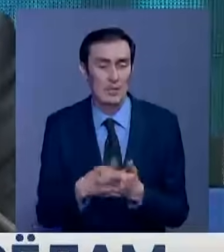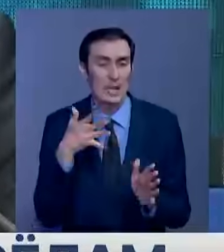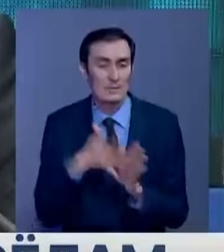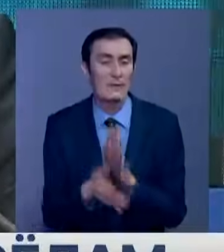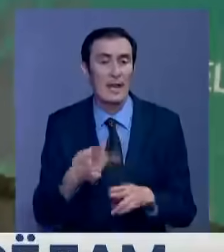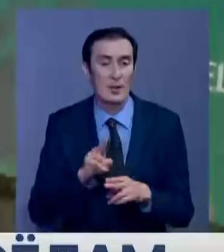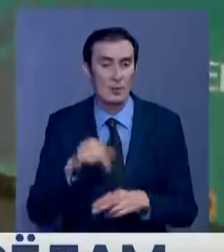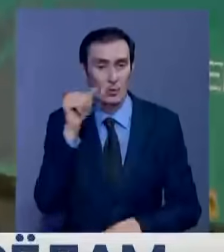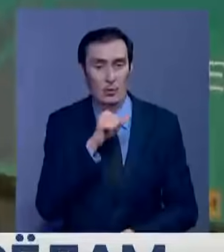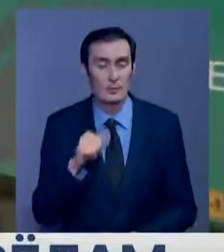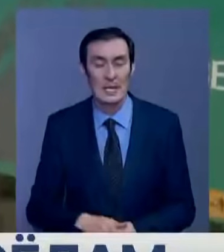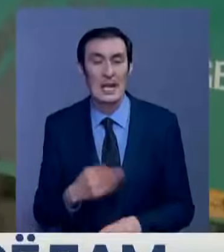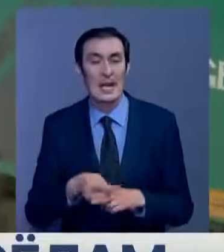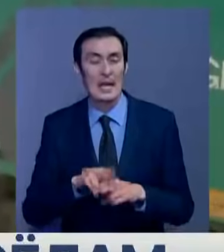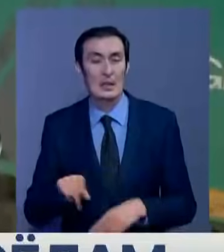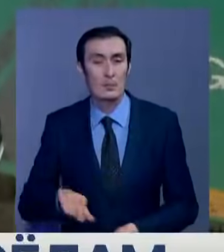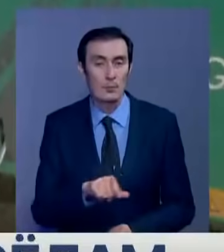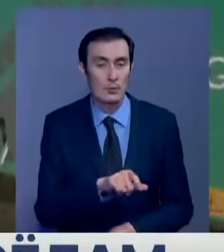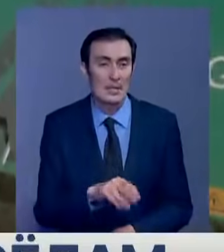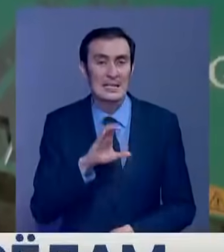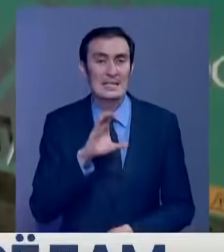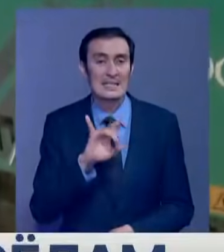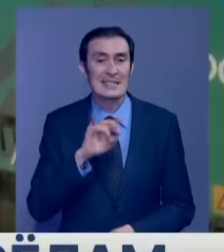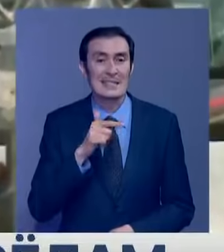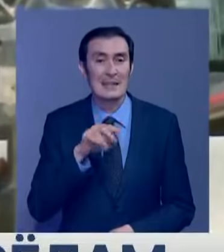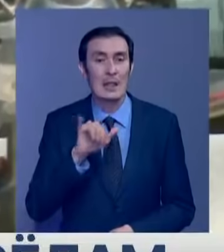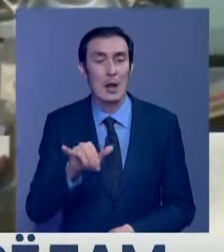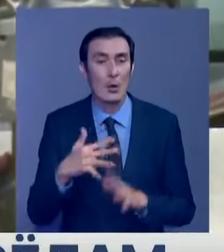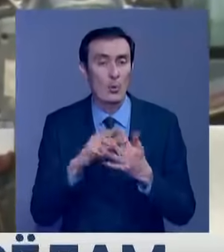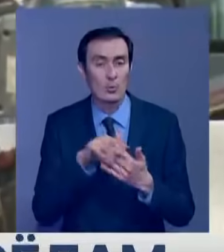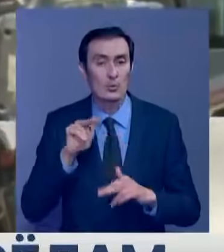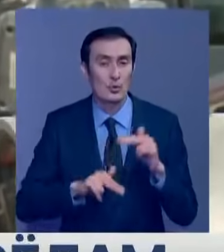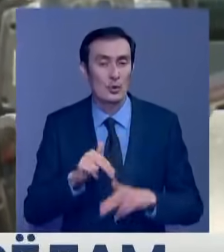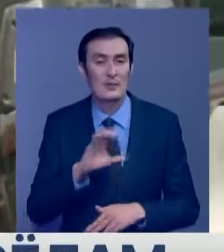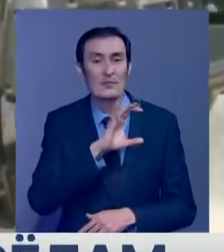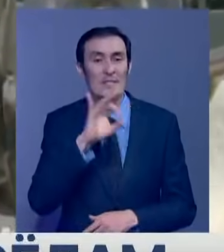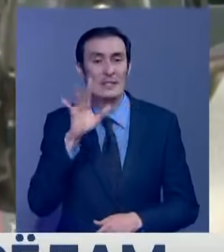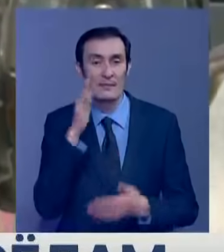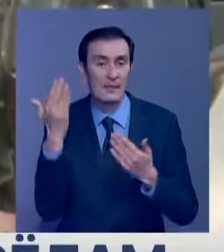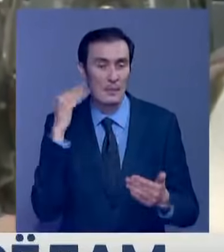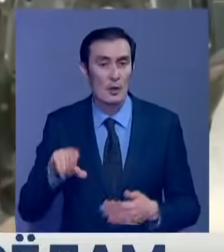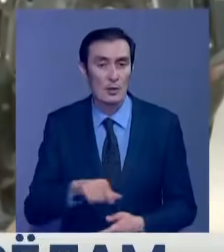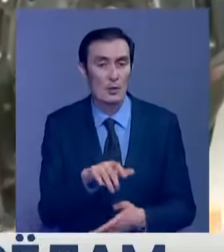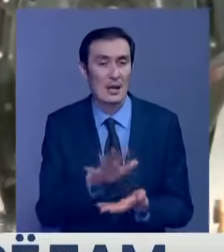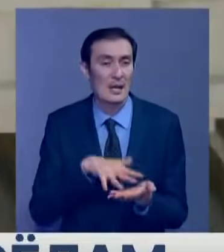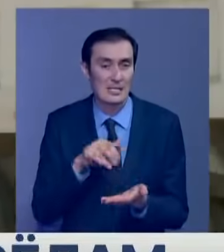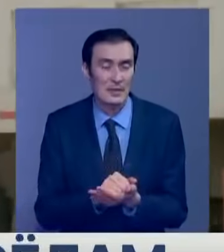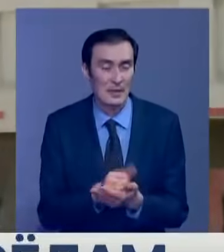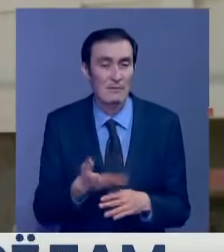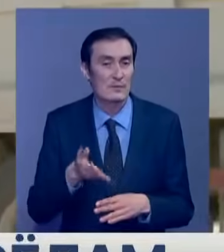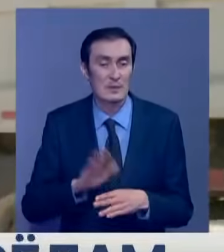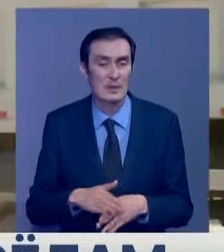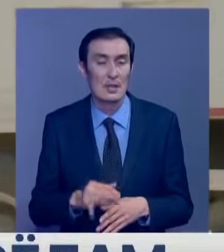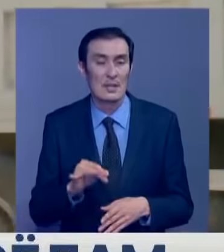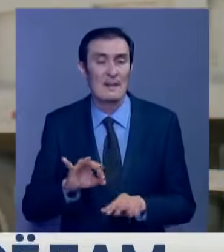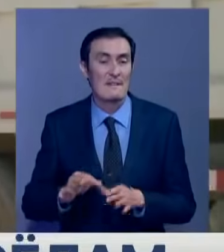в этом году. Этот подъездной путь к селу Сангарлау Бенеуского района строили в советские времена. Дорога разбита. В ужасном состоянии